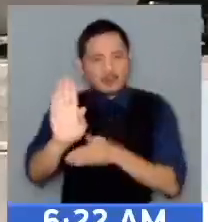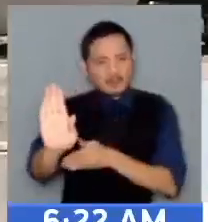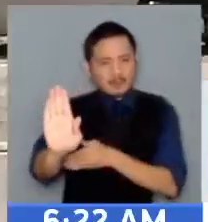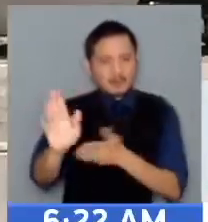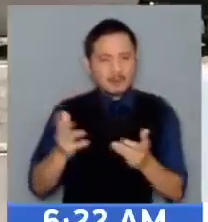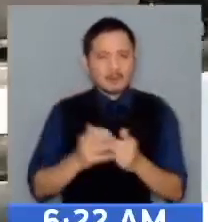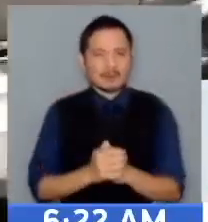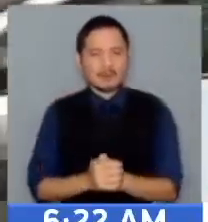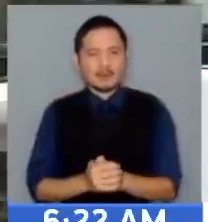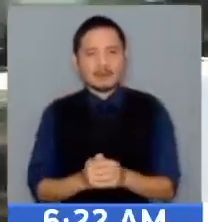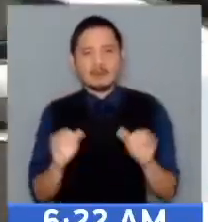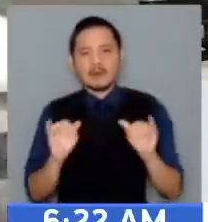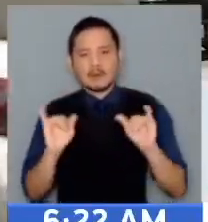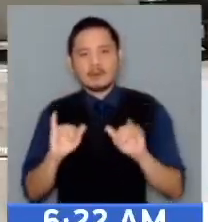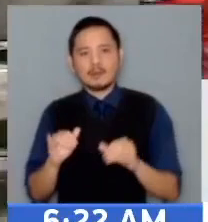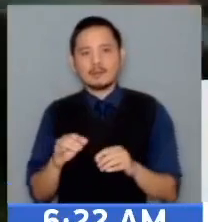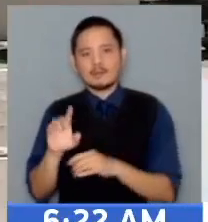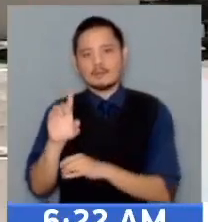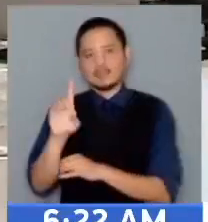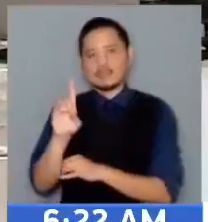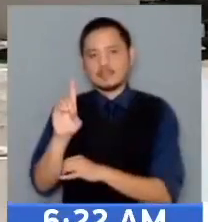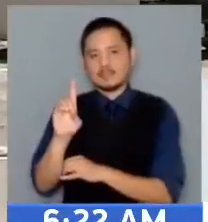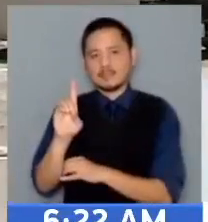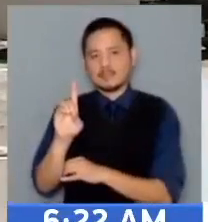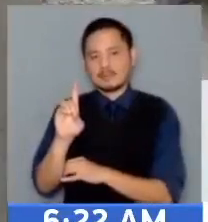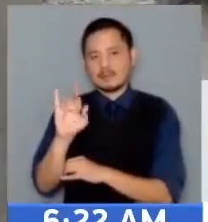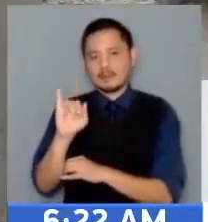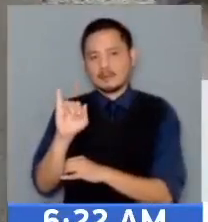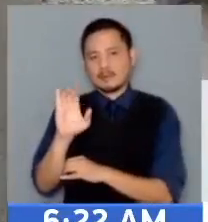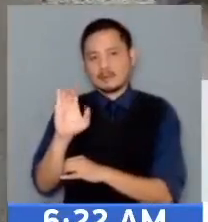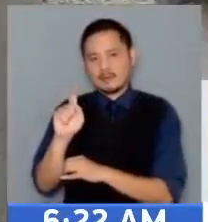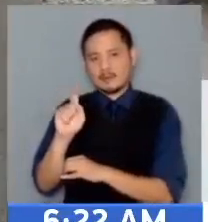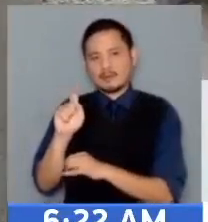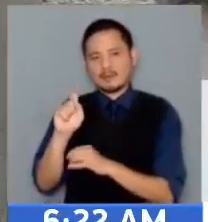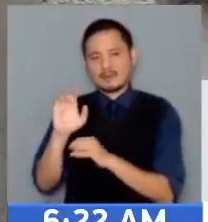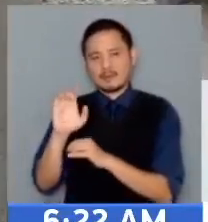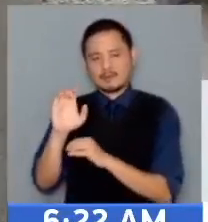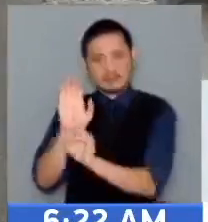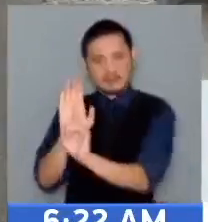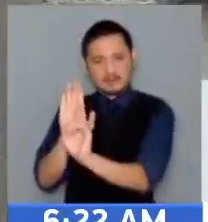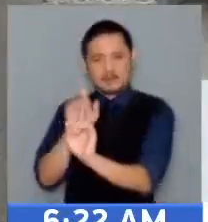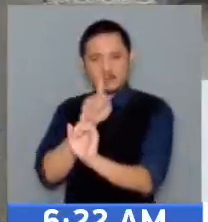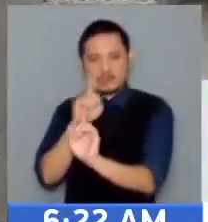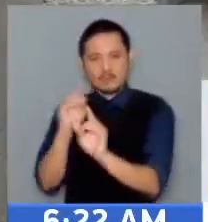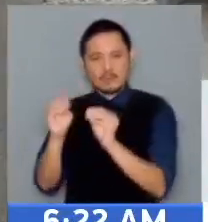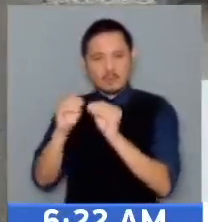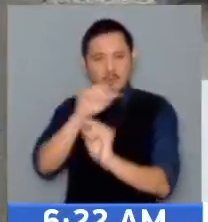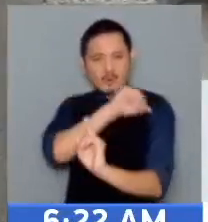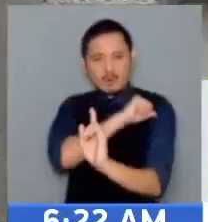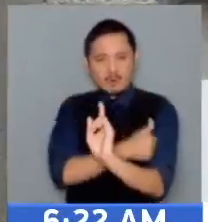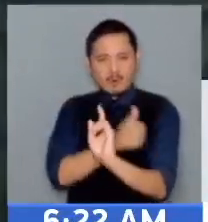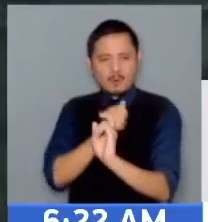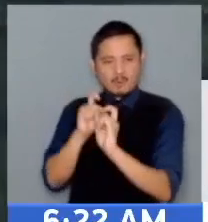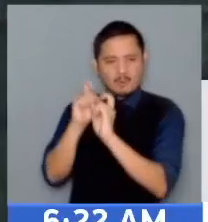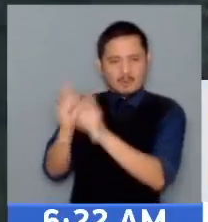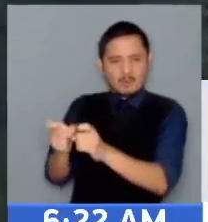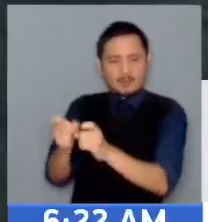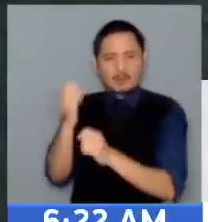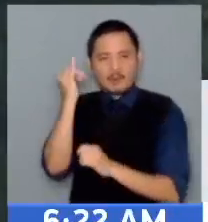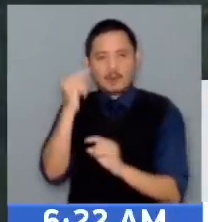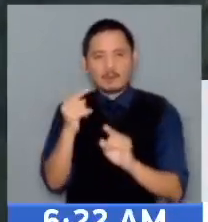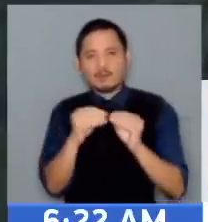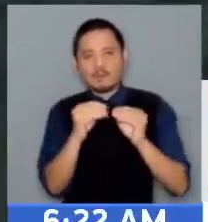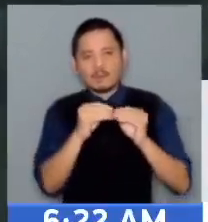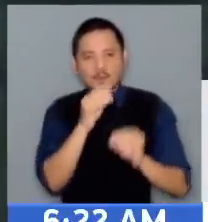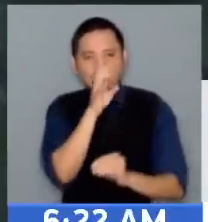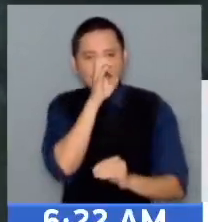pangil ang Department of Information and Communications Technology na i-block ang mismong platform kung mahuling nagbebenta nito. Kailangan din daw